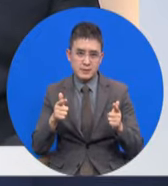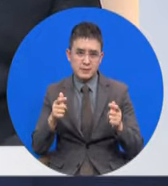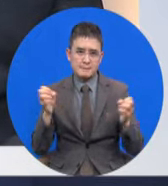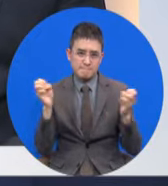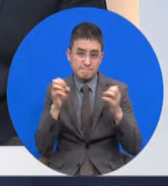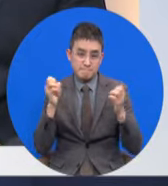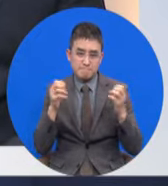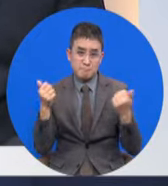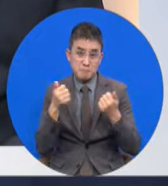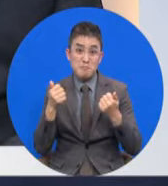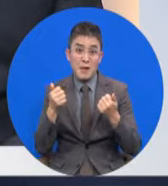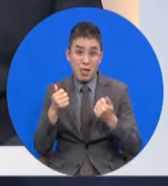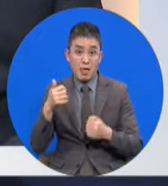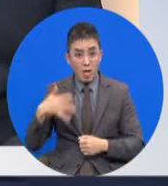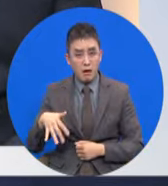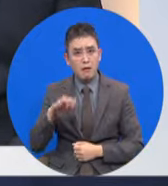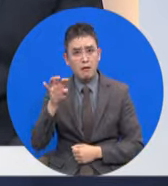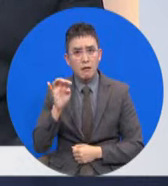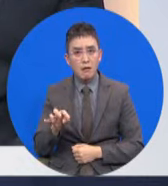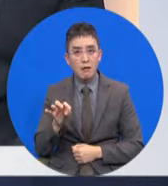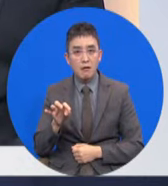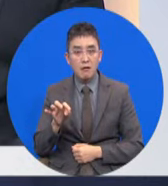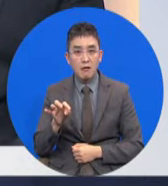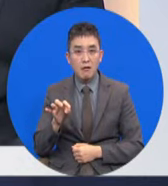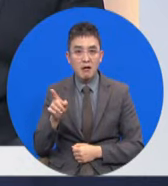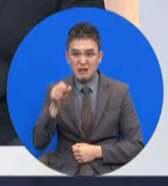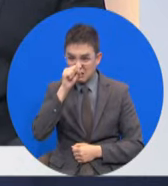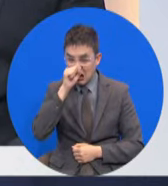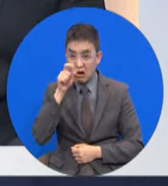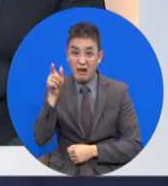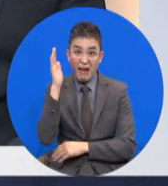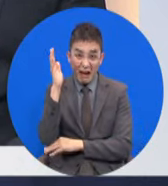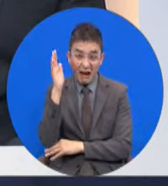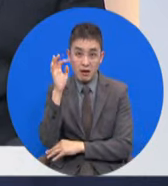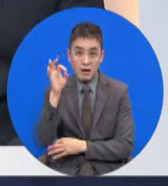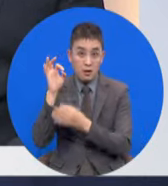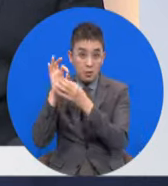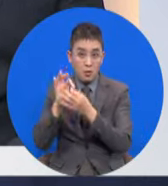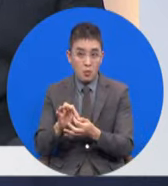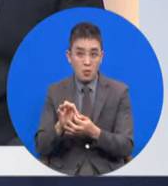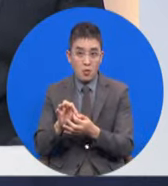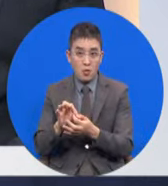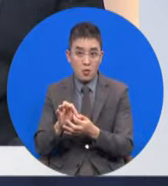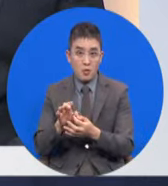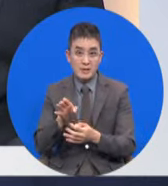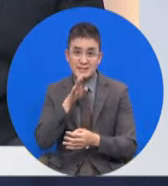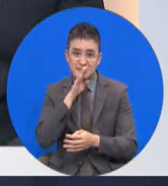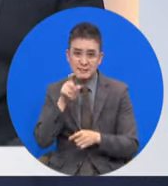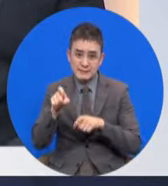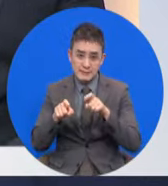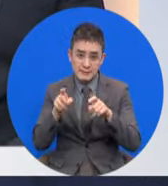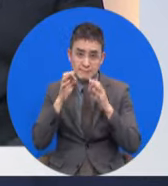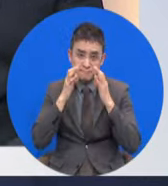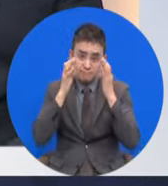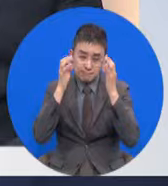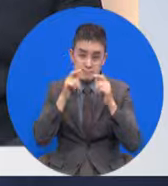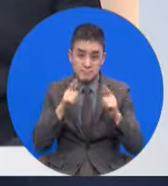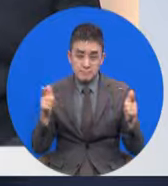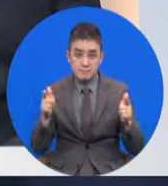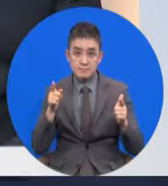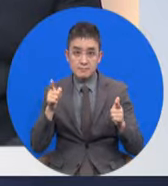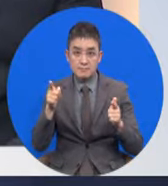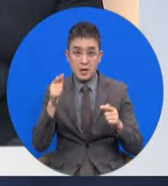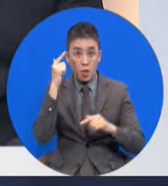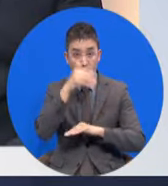이루어졌는지에 대한 설명 없이 무조건 그 장점만 설명하니까 과연 실현 의지와 계획을 가지고 마련해서 지금 발표한 것인지에